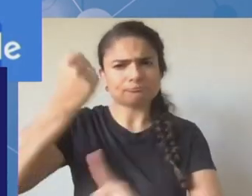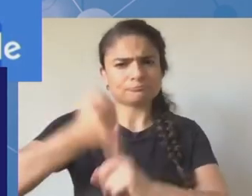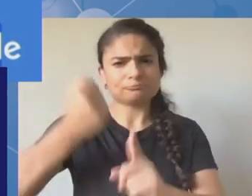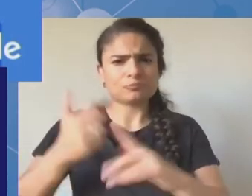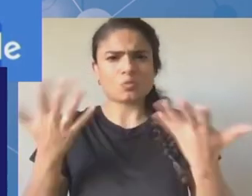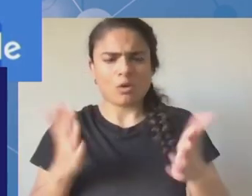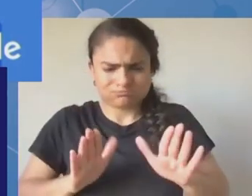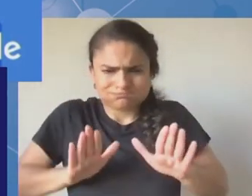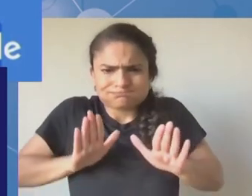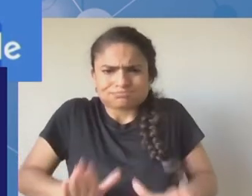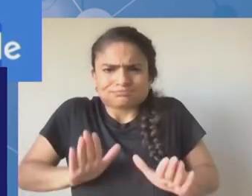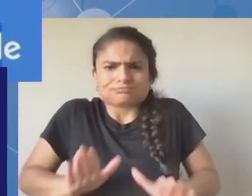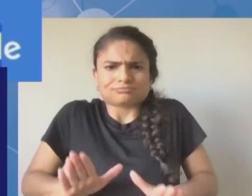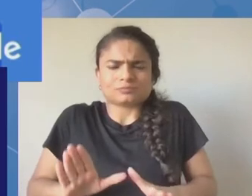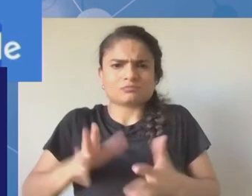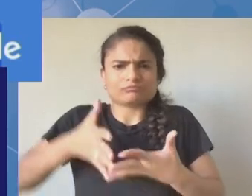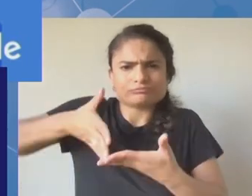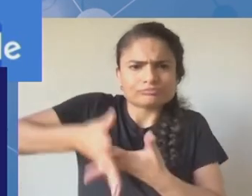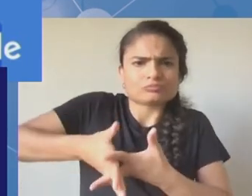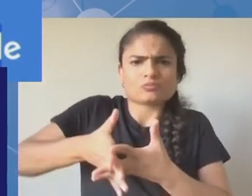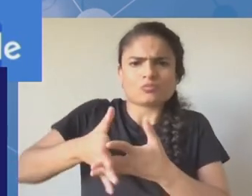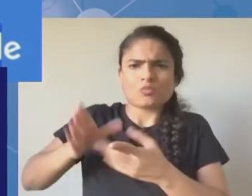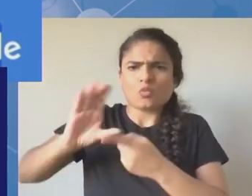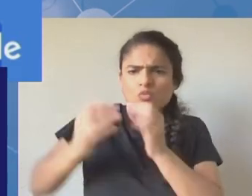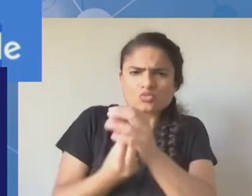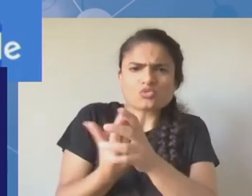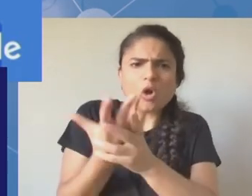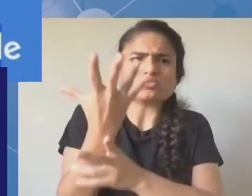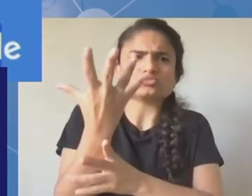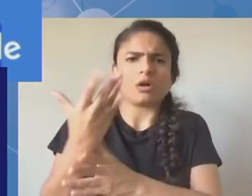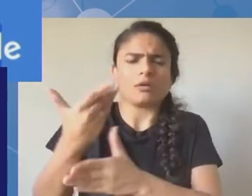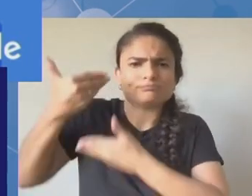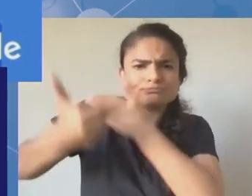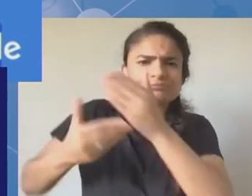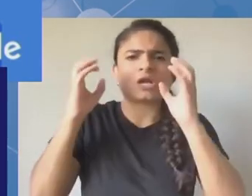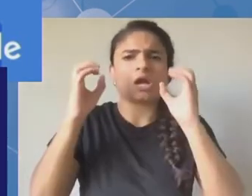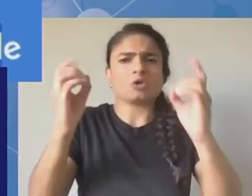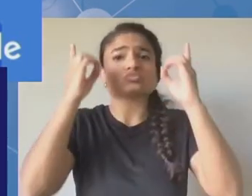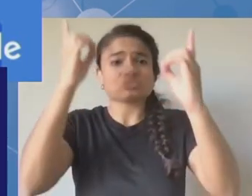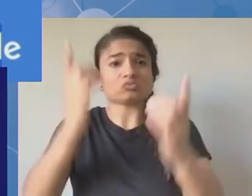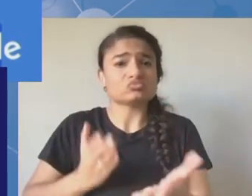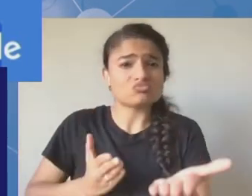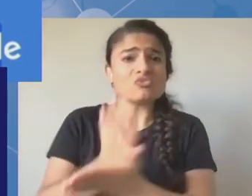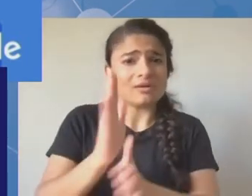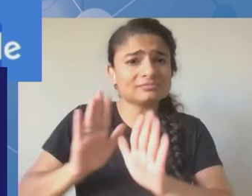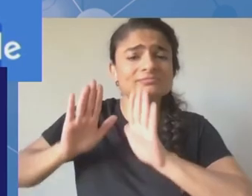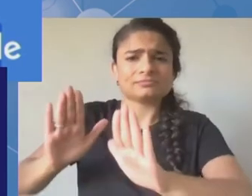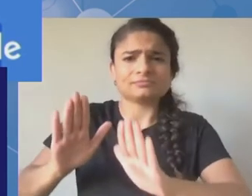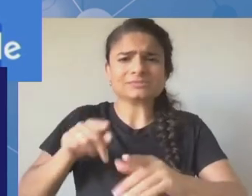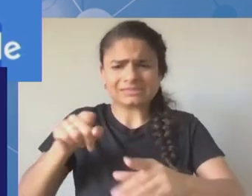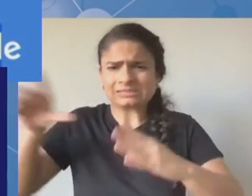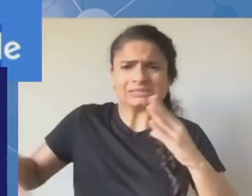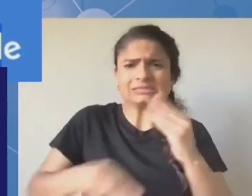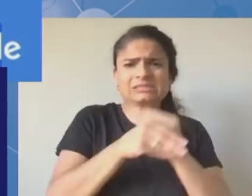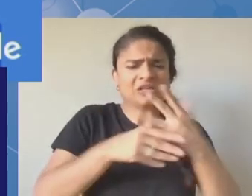حوكمة الإنترنت، وأنا سعيد بأنني سمعت وبوضوح الحديث